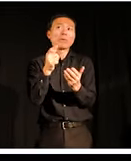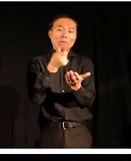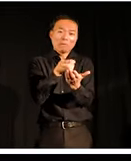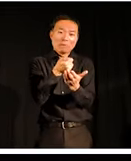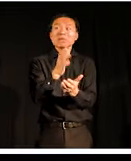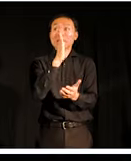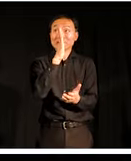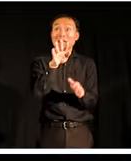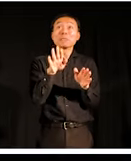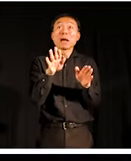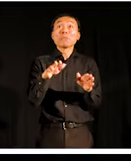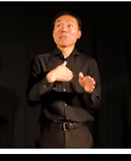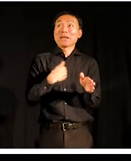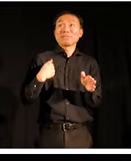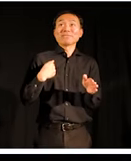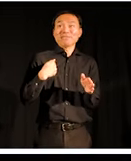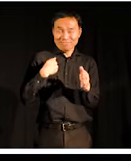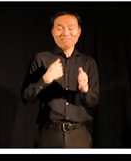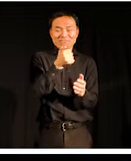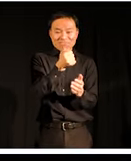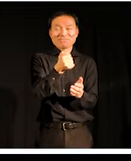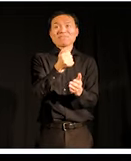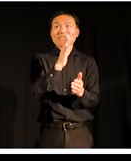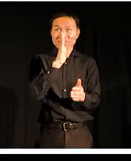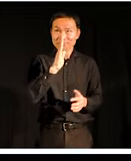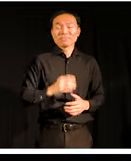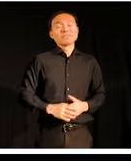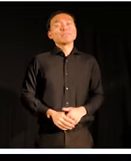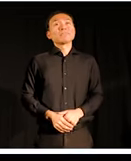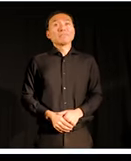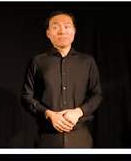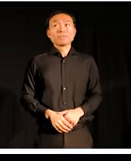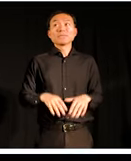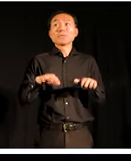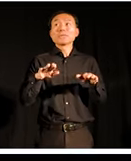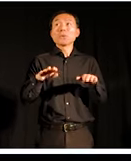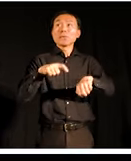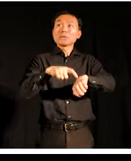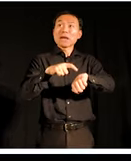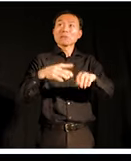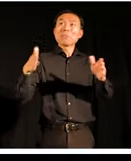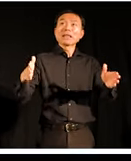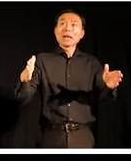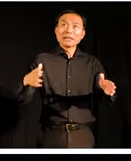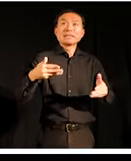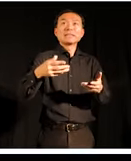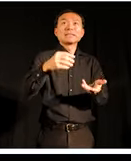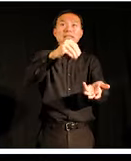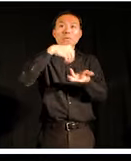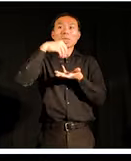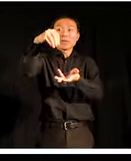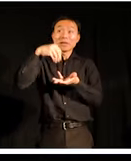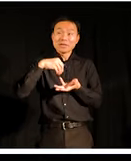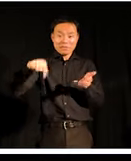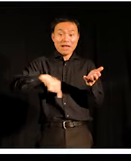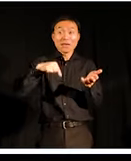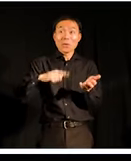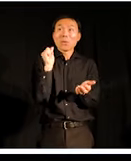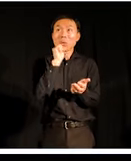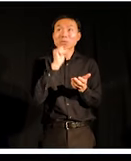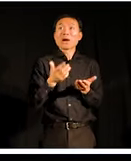また今でも間に合うかもしれませんので送っていただきたいと思いますえこの時間までに届いてるもの紹介させていただきたいと思います今